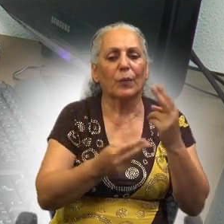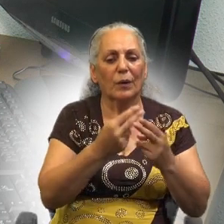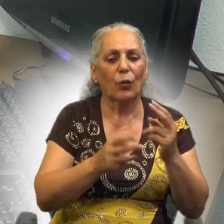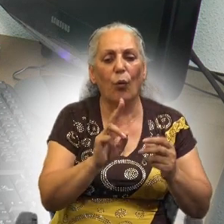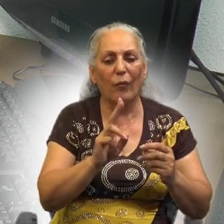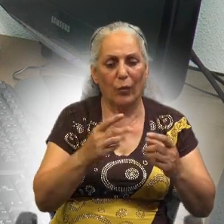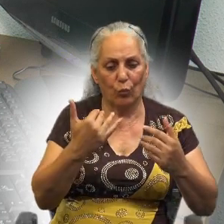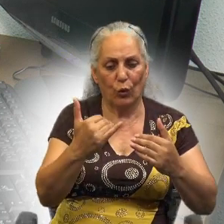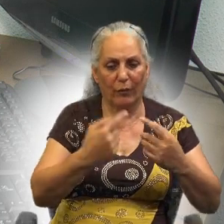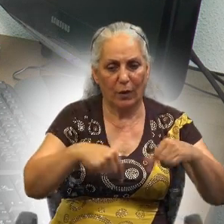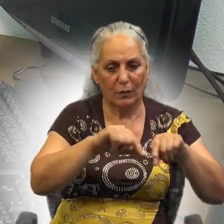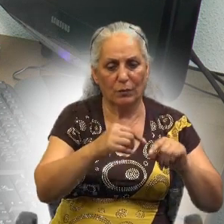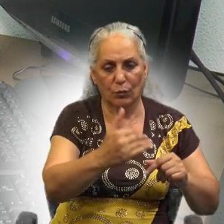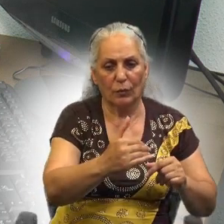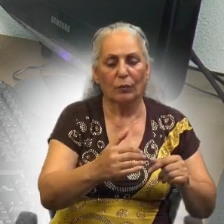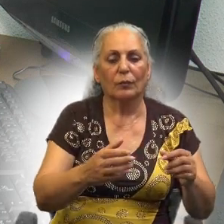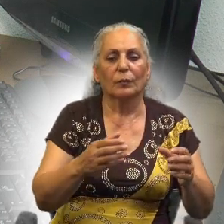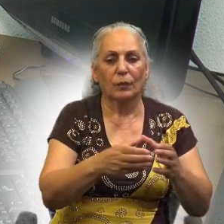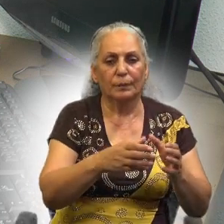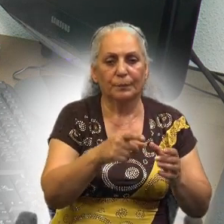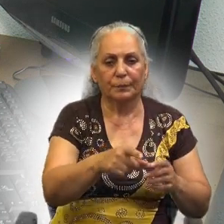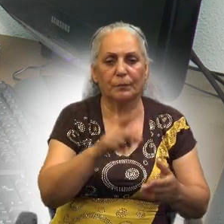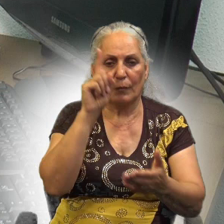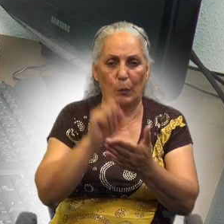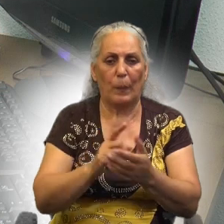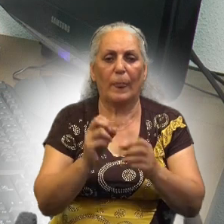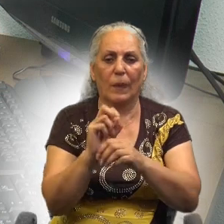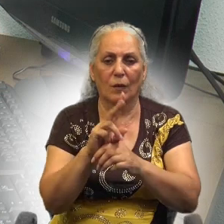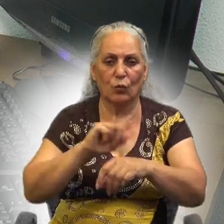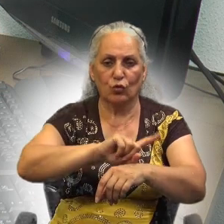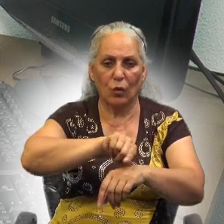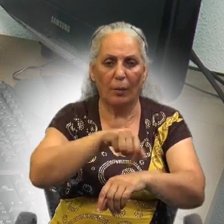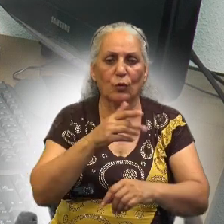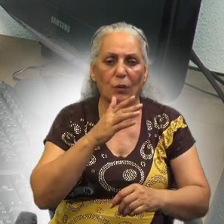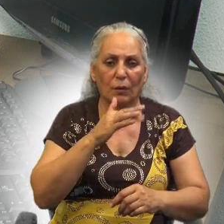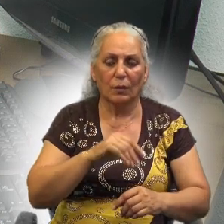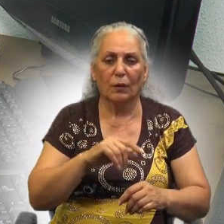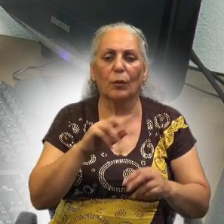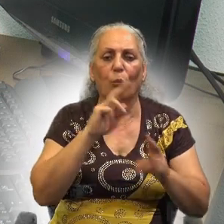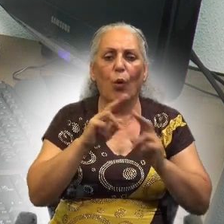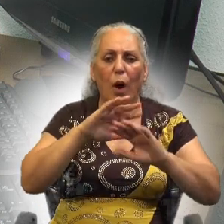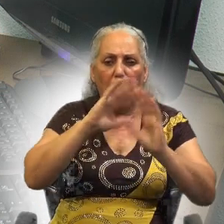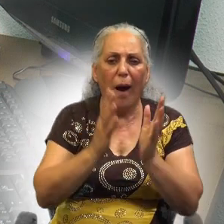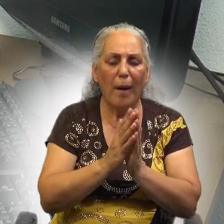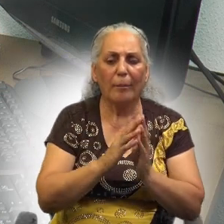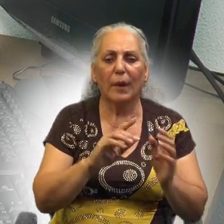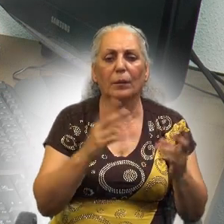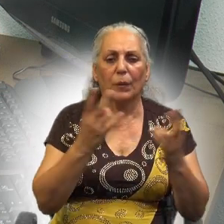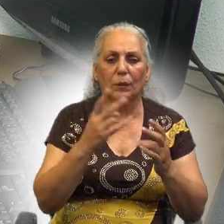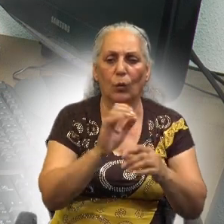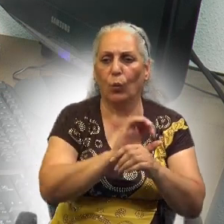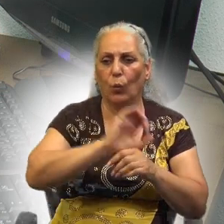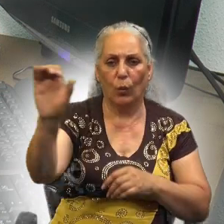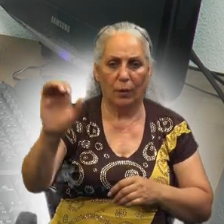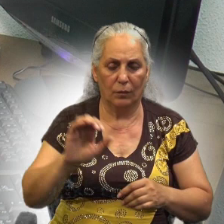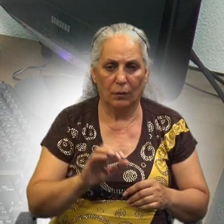պահող վարչակազմը, պարտավոր է առնվազն 12 ժամվա ընթացքում այս բոլոր բողոքներն ու հայտարարությունները ըստ հասցեատիրոջ